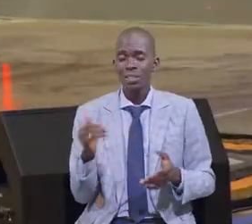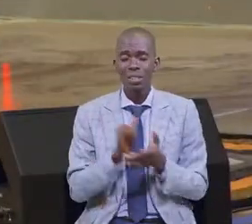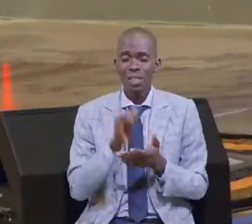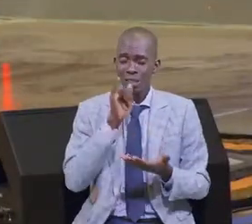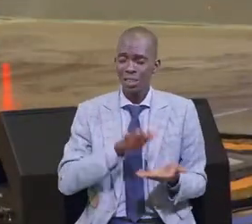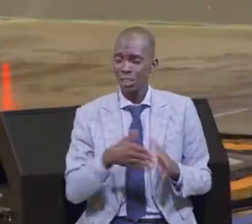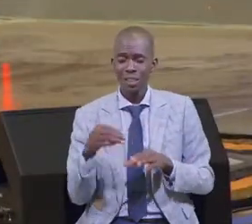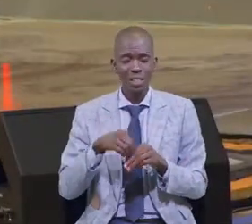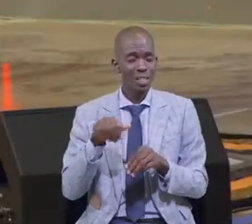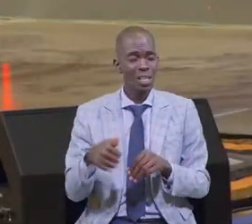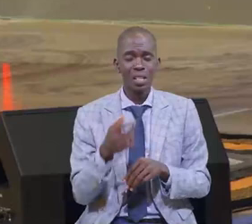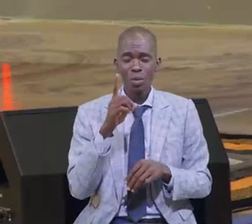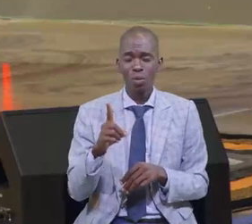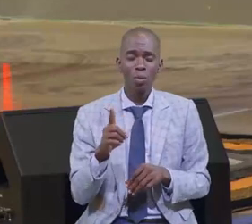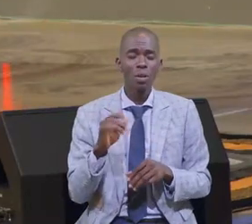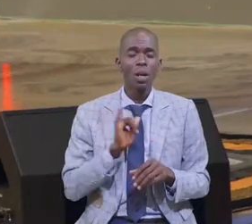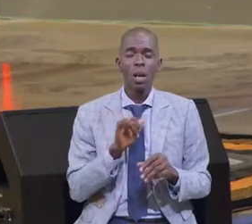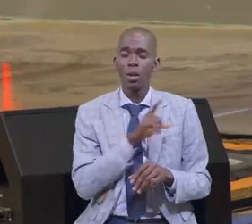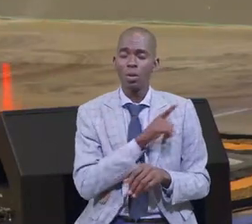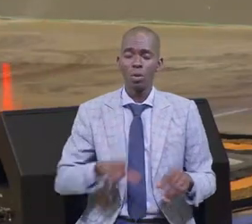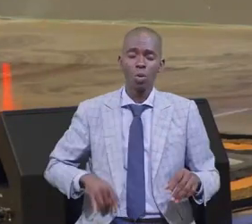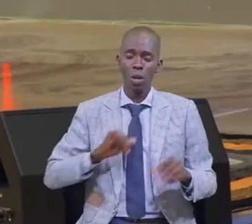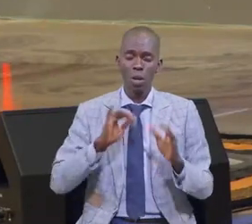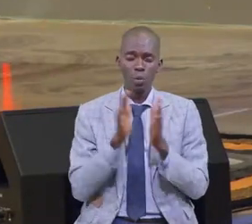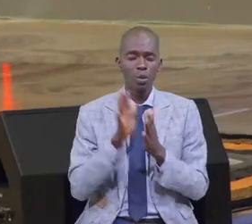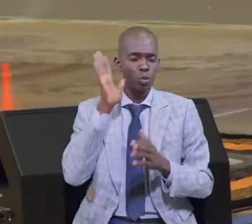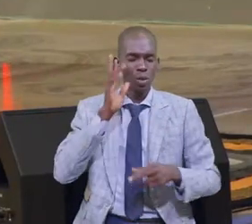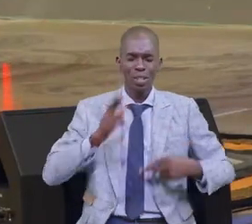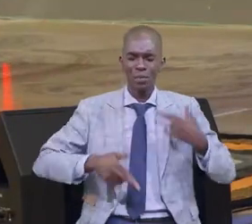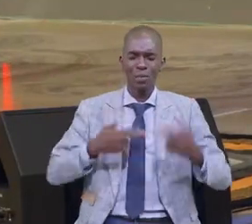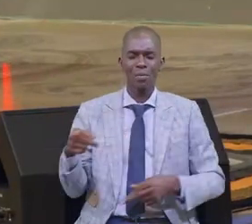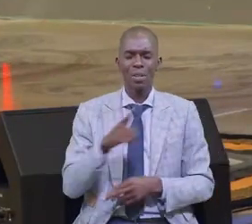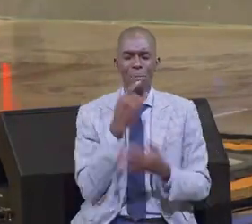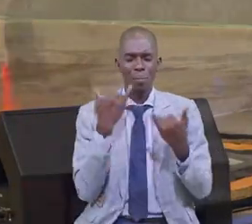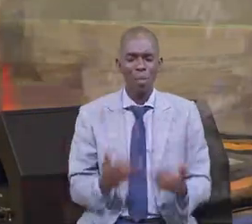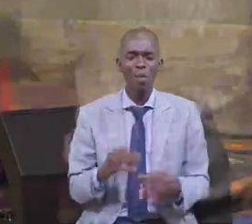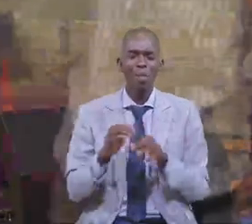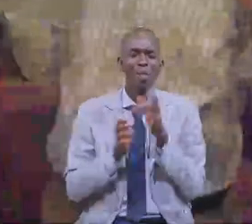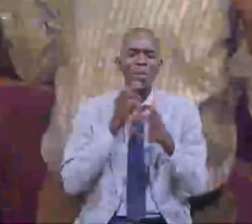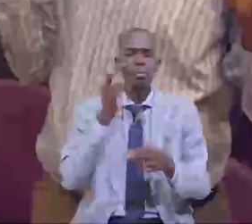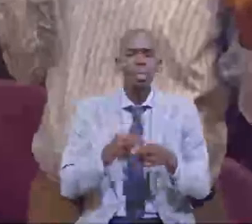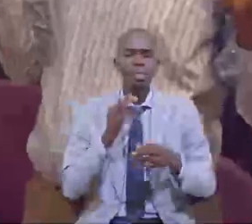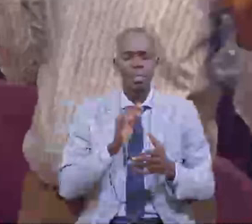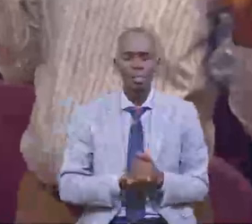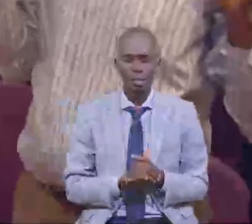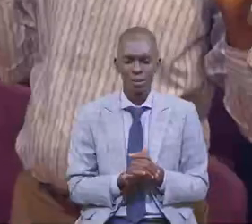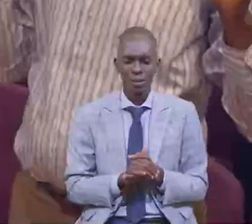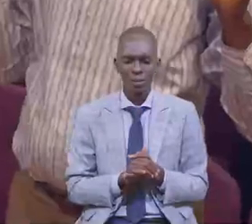Tout ce qui est mort dans la vie de quelqu'un, je prie que tu ravives la chose là au nom de